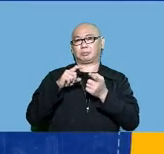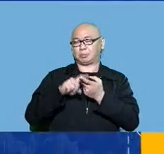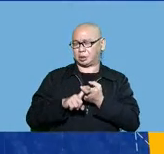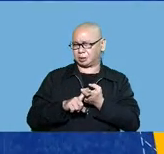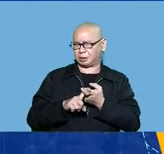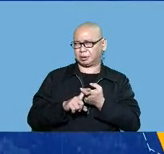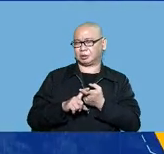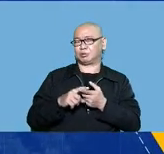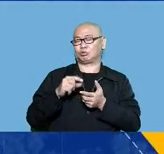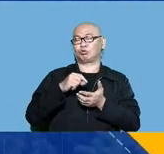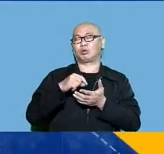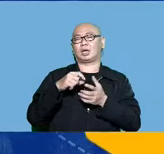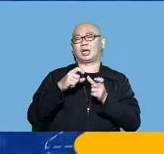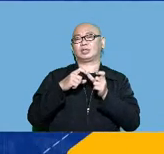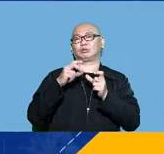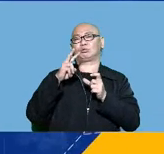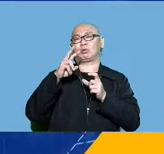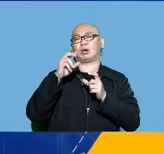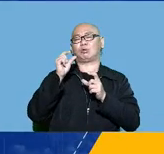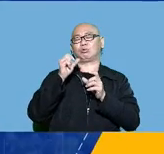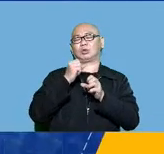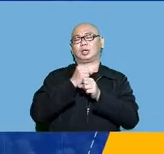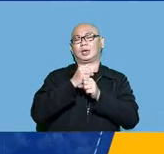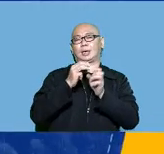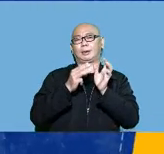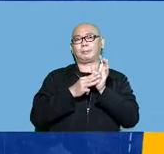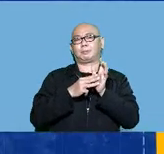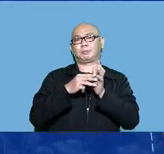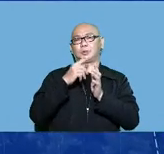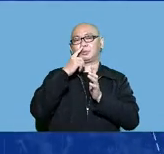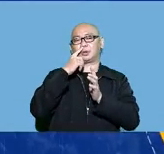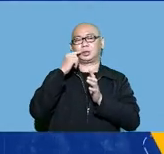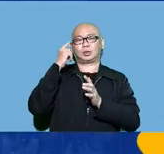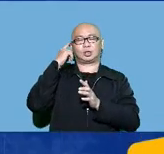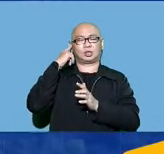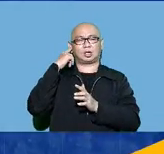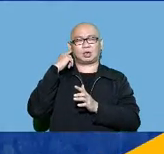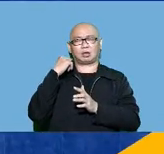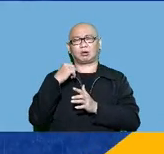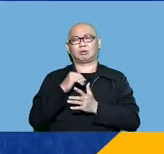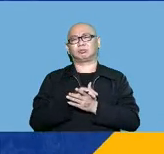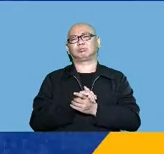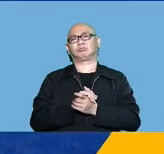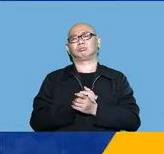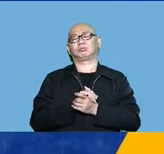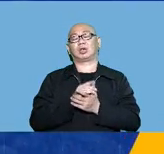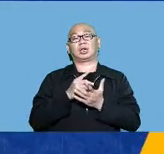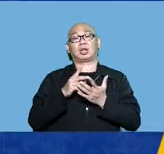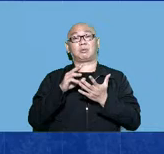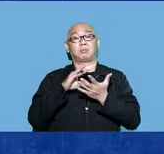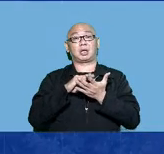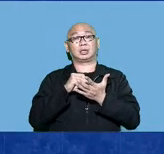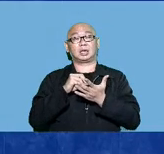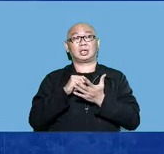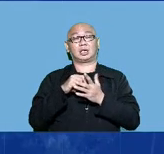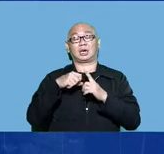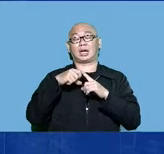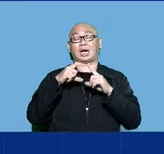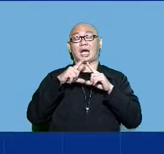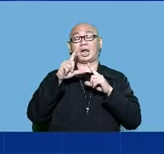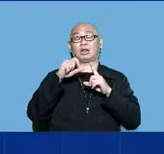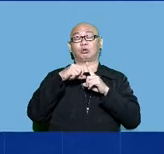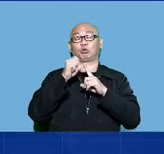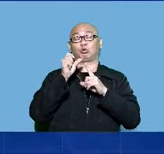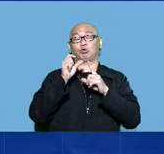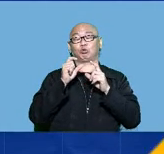Sipil UGM tuh, sampai berdarah-darah mimisen, telinganya keluar darah gitu, karena belajar kalkulus